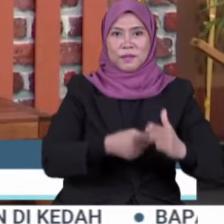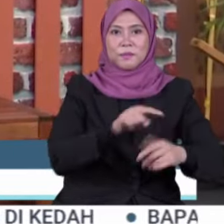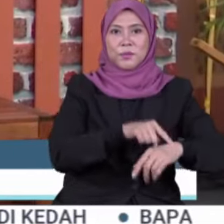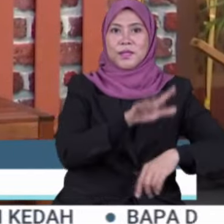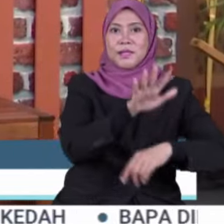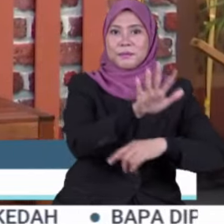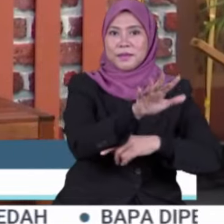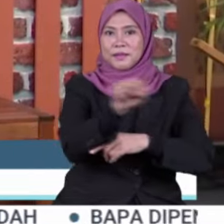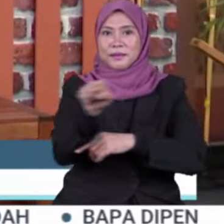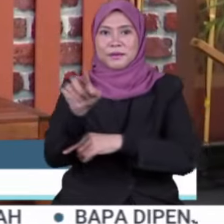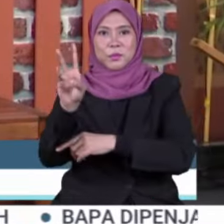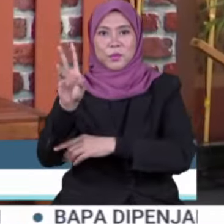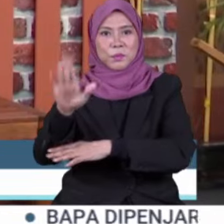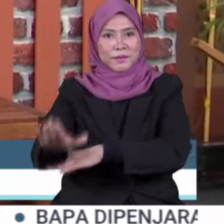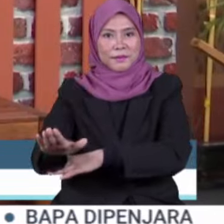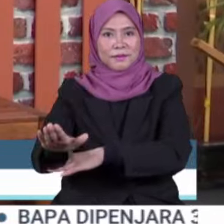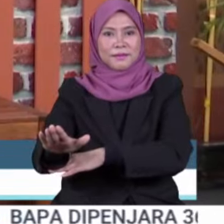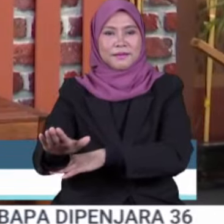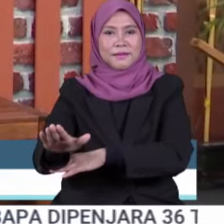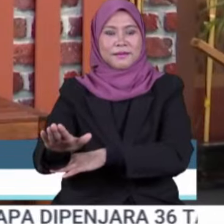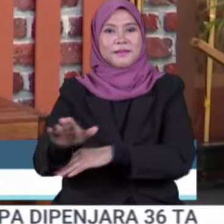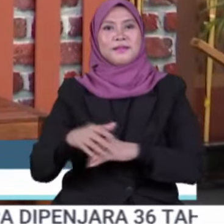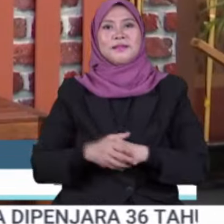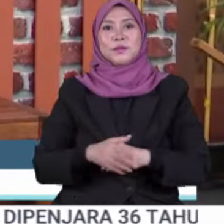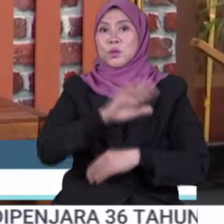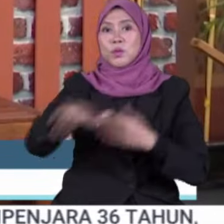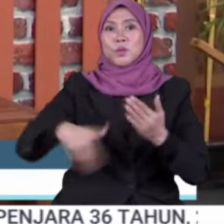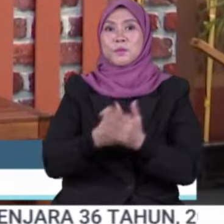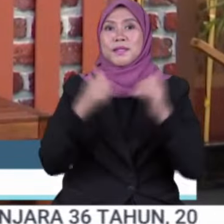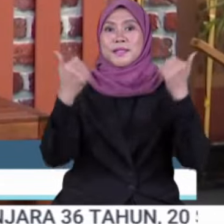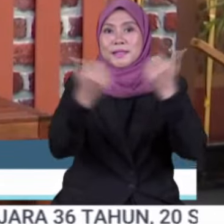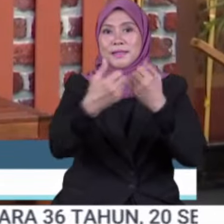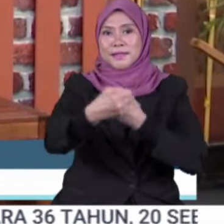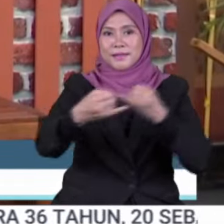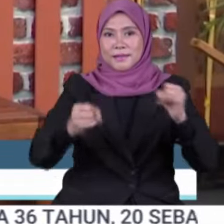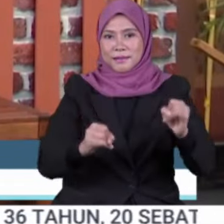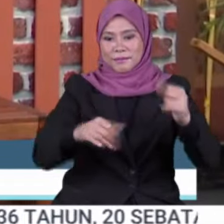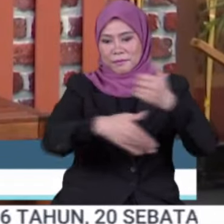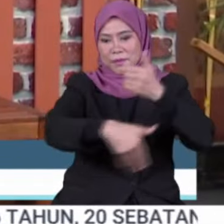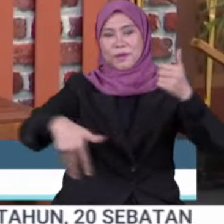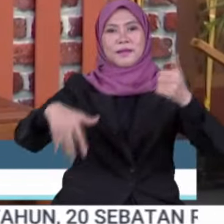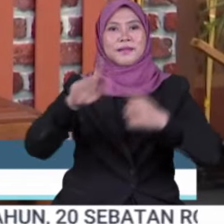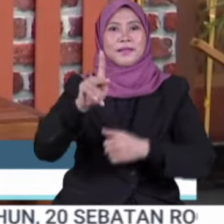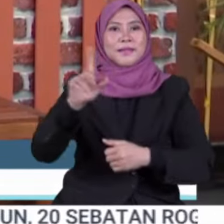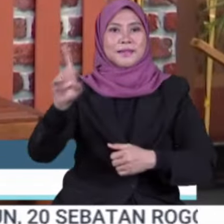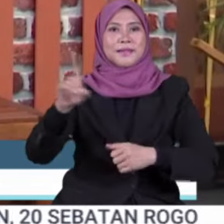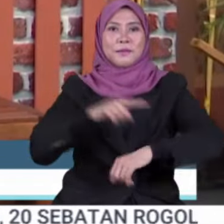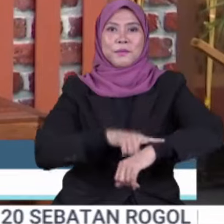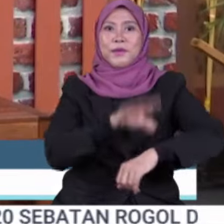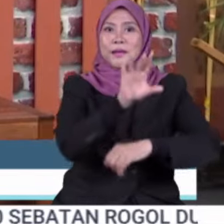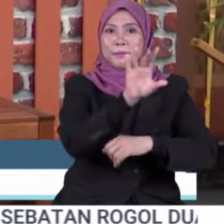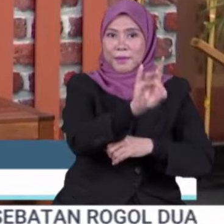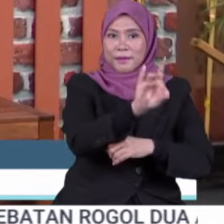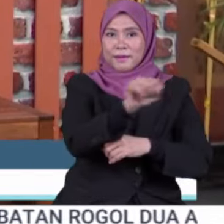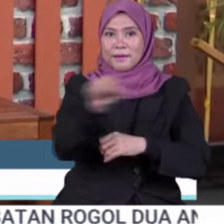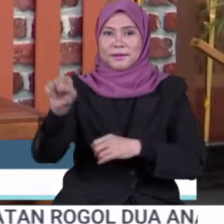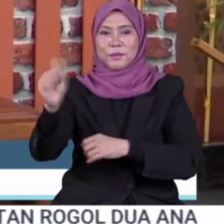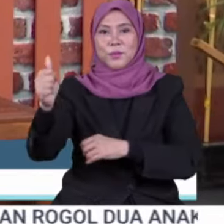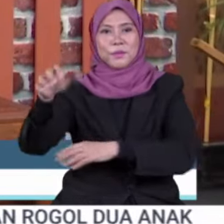hingga 7 petang untuk semua agensi dan jabatan di bawah KKD. Manakala 8 hingga 10